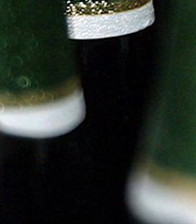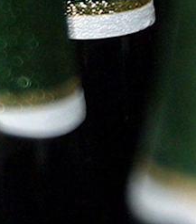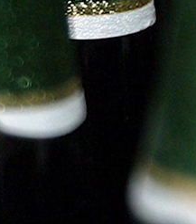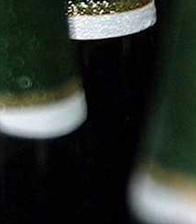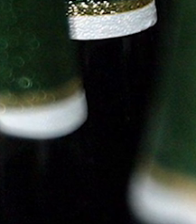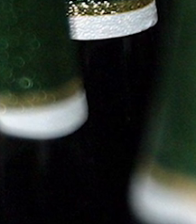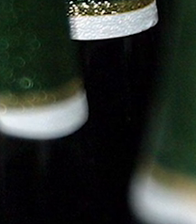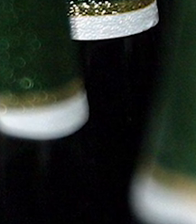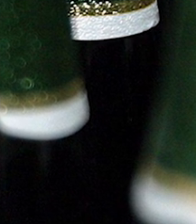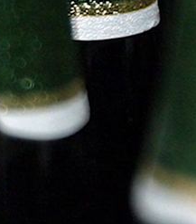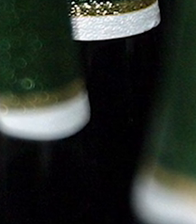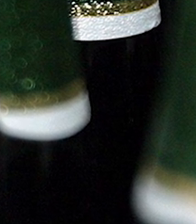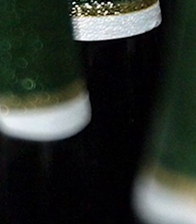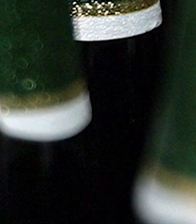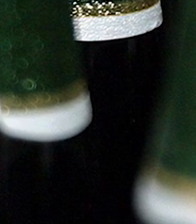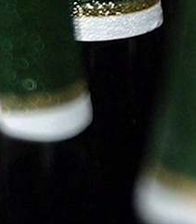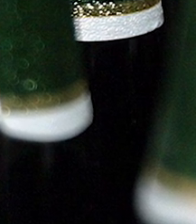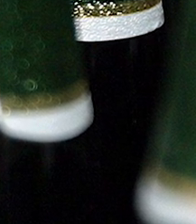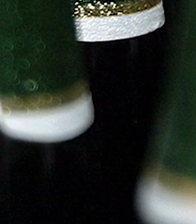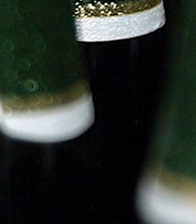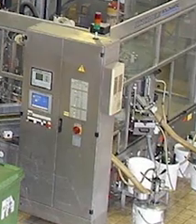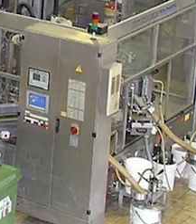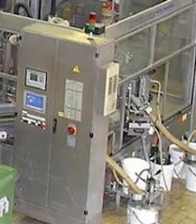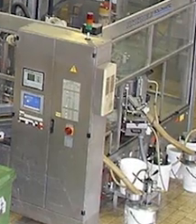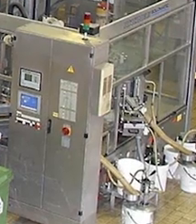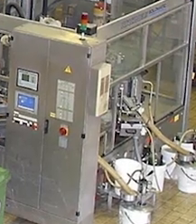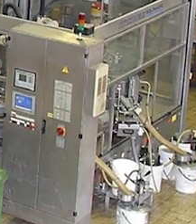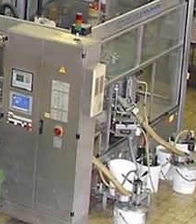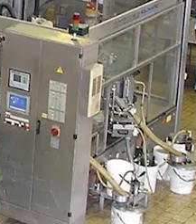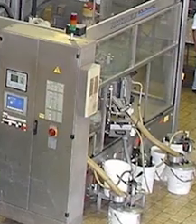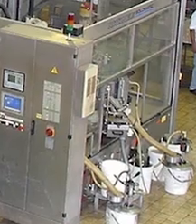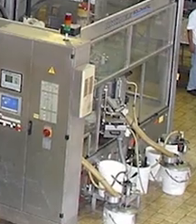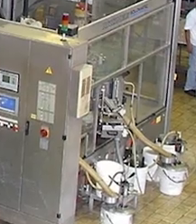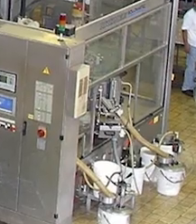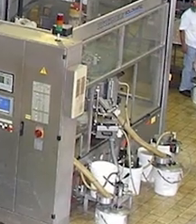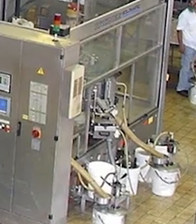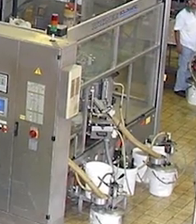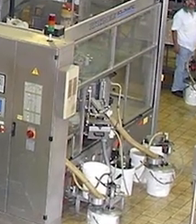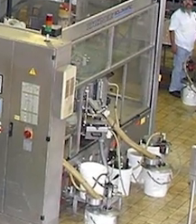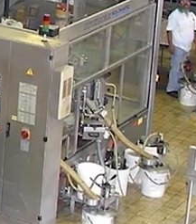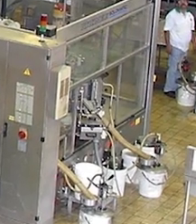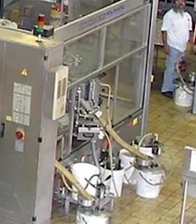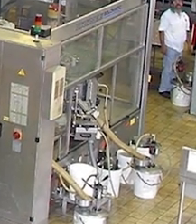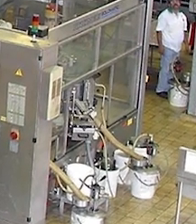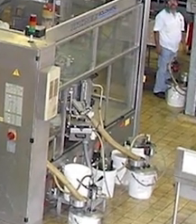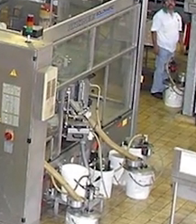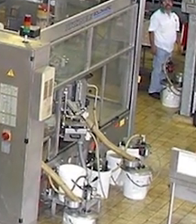di dalam masyarakat khas menteri The musyarak Fast